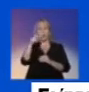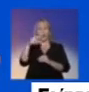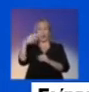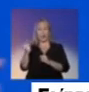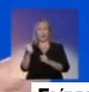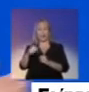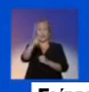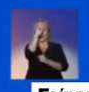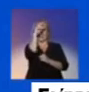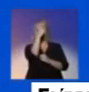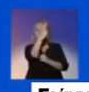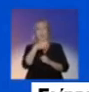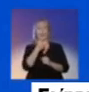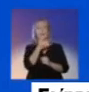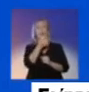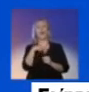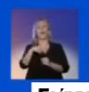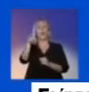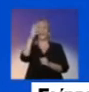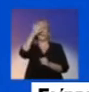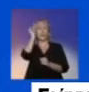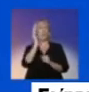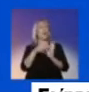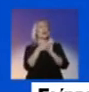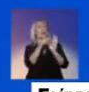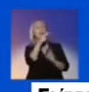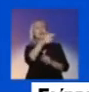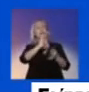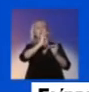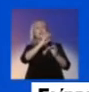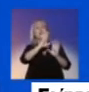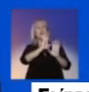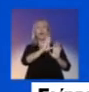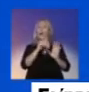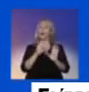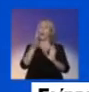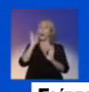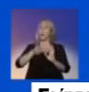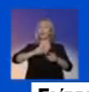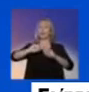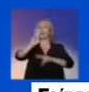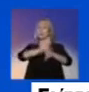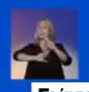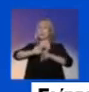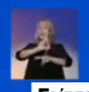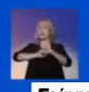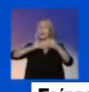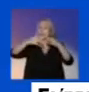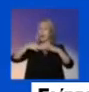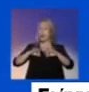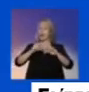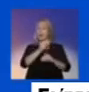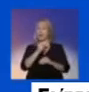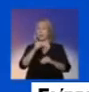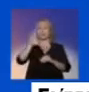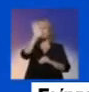καταρτήσουμε τον πίνακα και τις προτεραιότητες των αντισταθμιστικών. Είμαστε στην ενώση και με τους βουλευτές της Κοζάνης, κάτι ανάλογο θα γίνει και